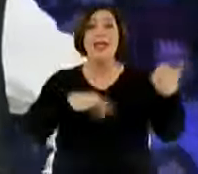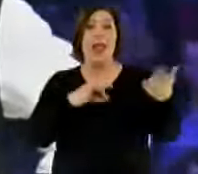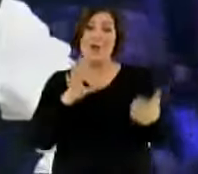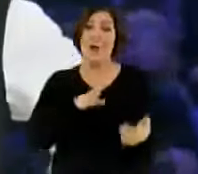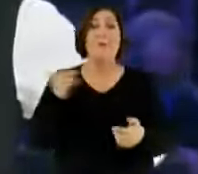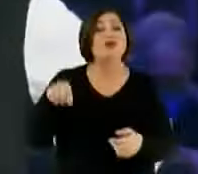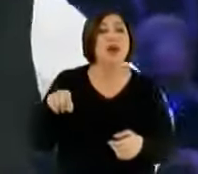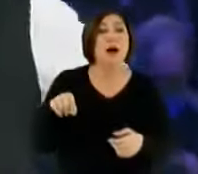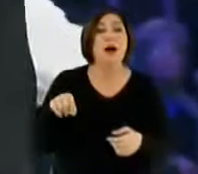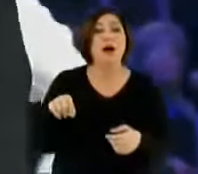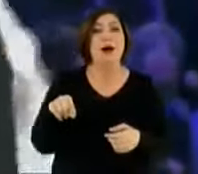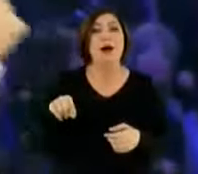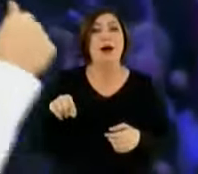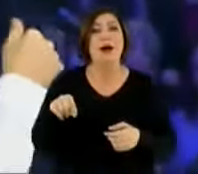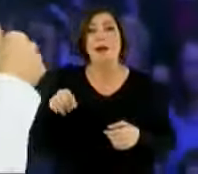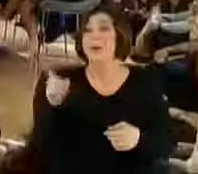olması. Başka?